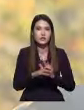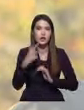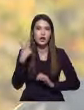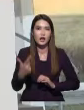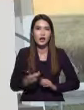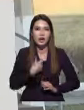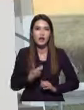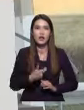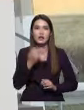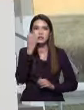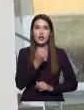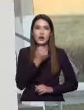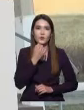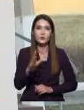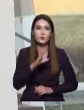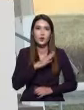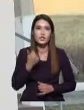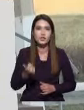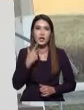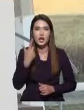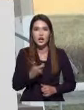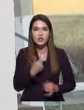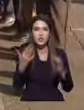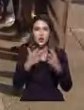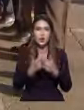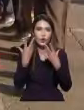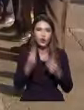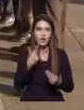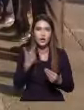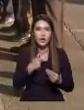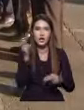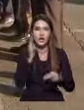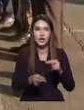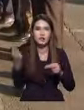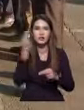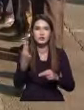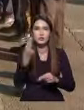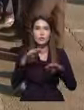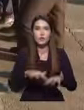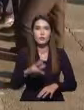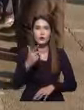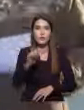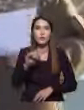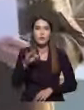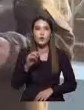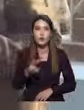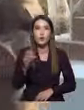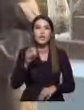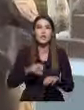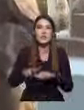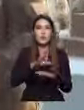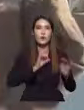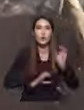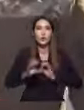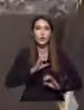шығып алғысын айтты. Енді жауынгер санаулы күннен соң әскерін аяқтап, Астанадағы Гумилев атындағы Евразия ұлттық